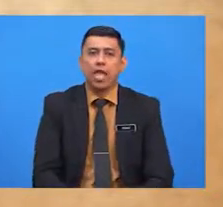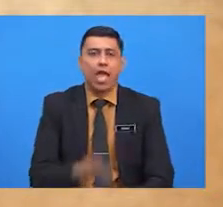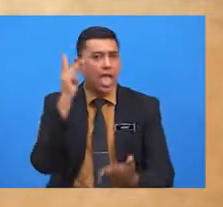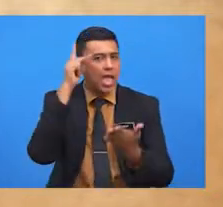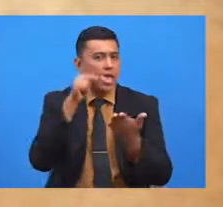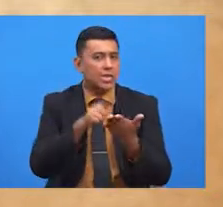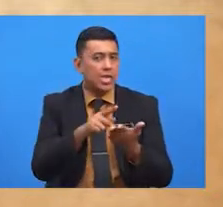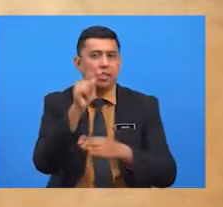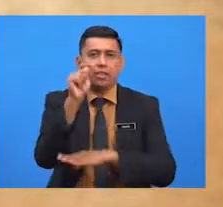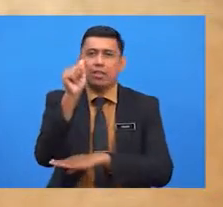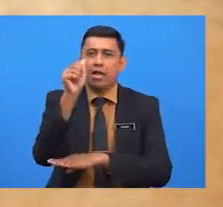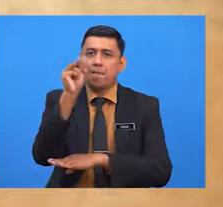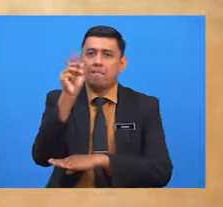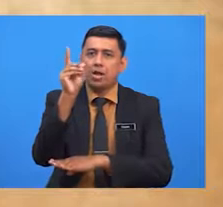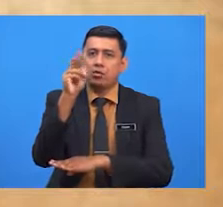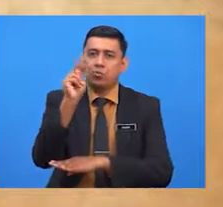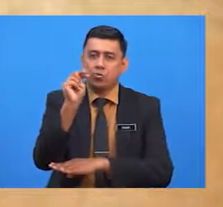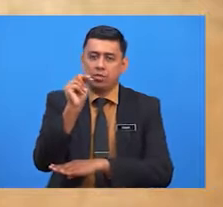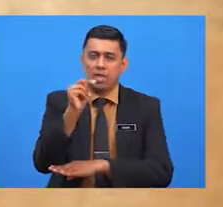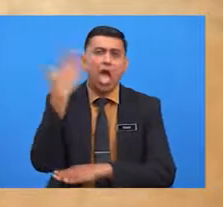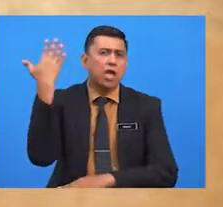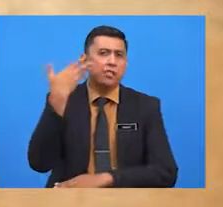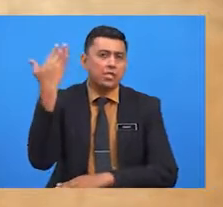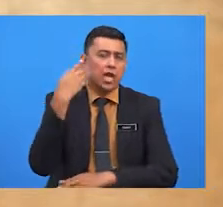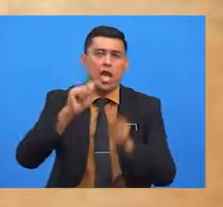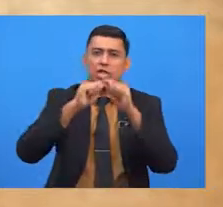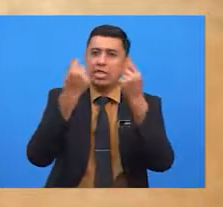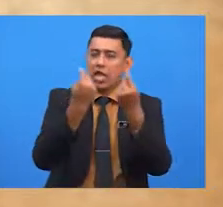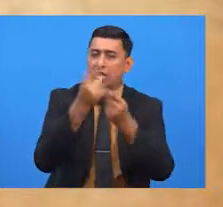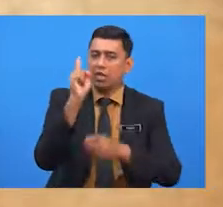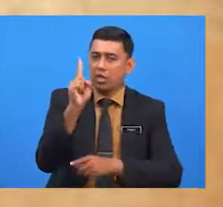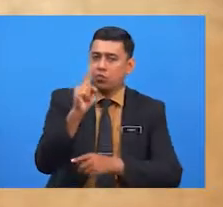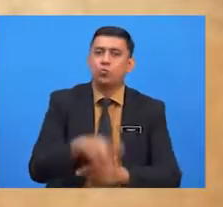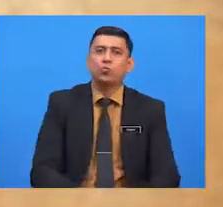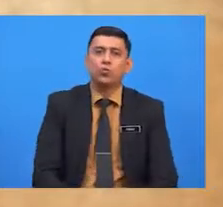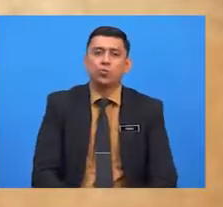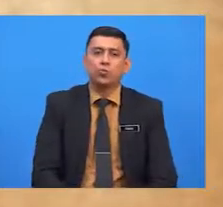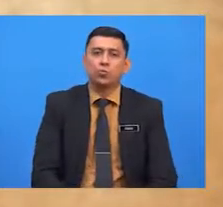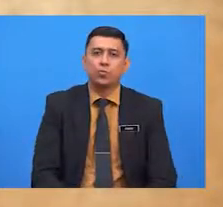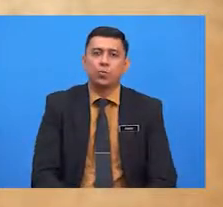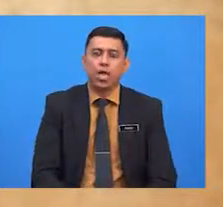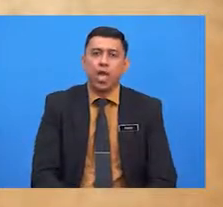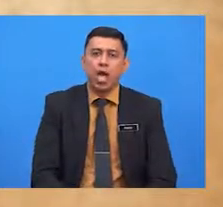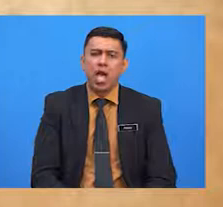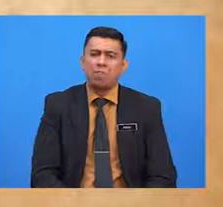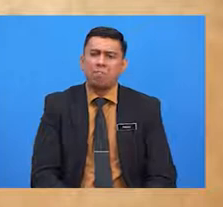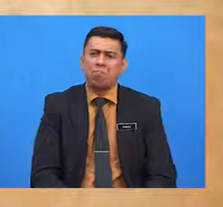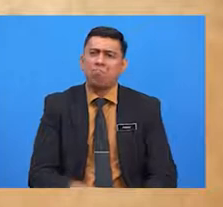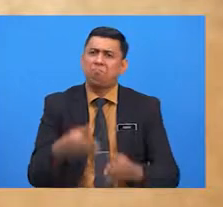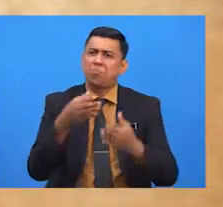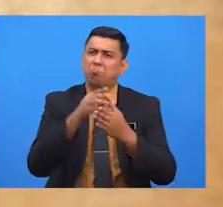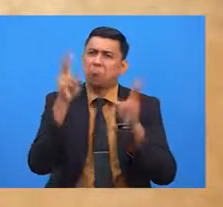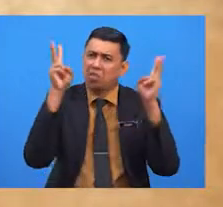tamadun. Sejarah tingkatan 1. Kita akan belajar subtajuk